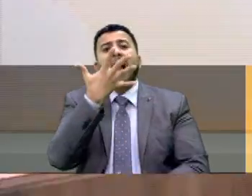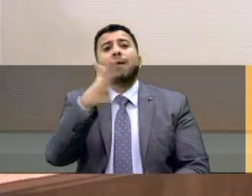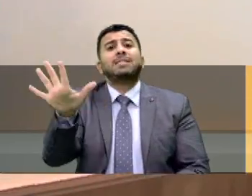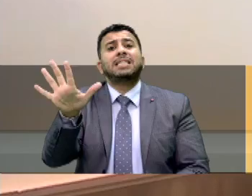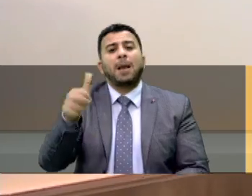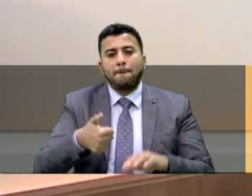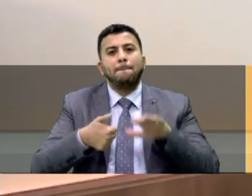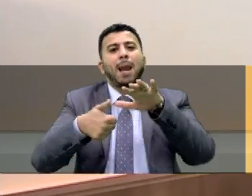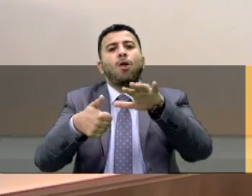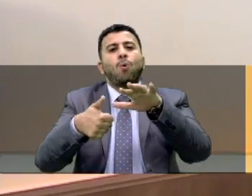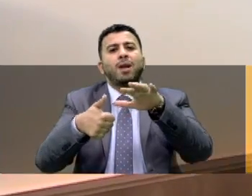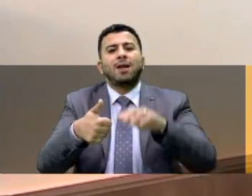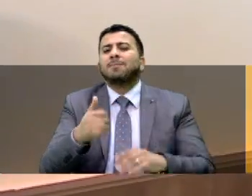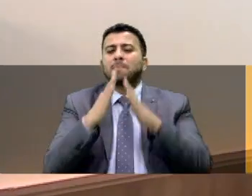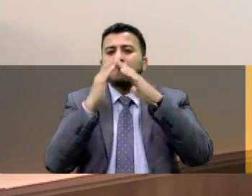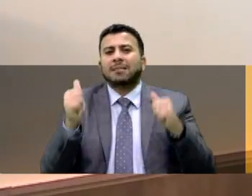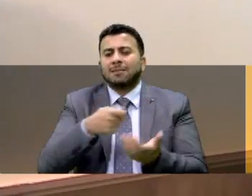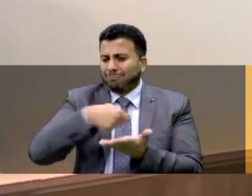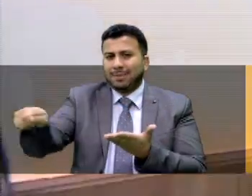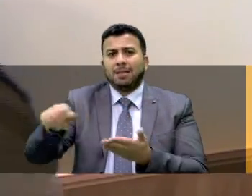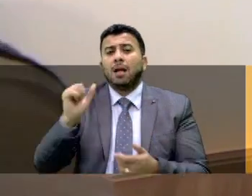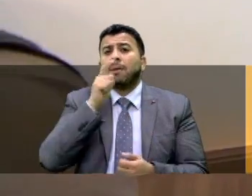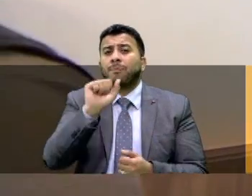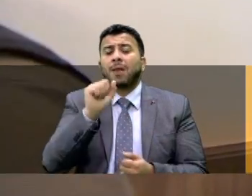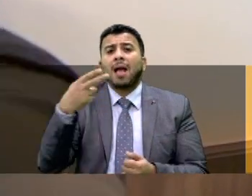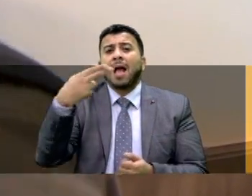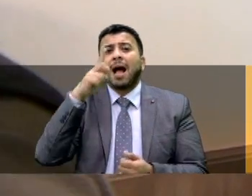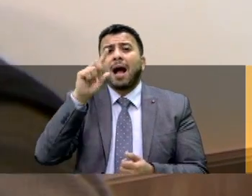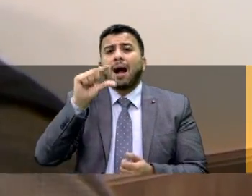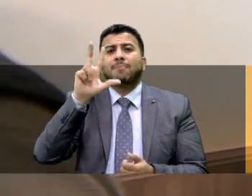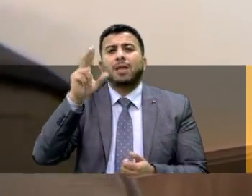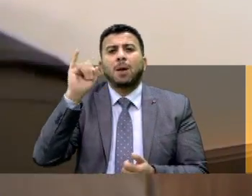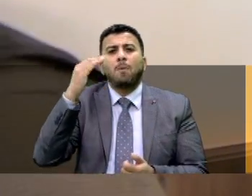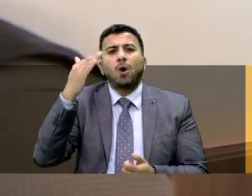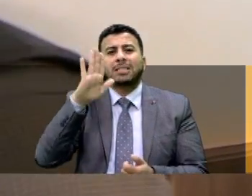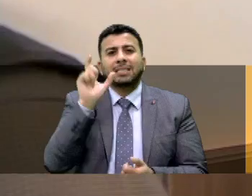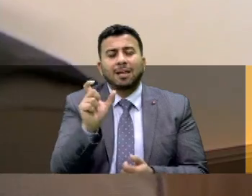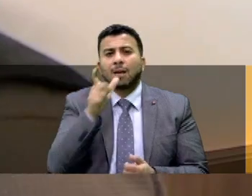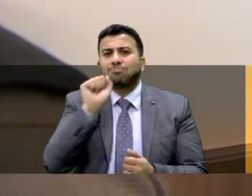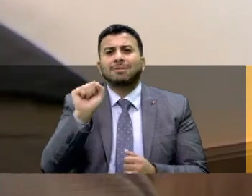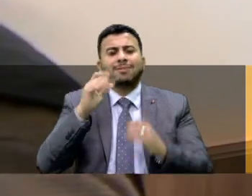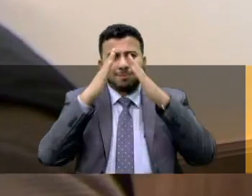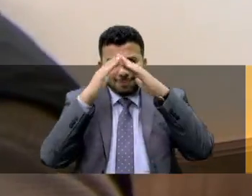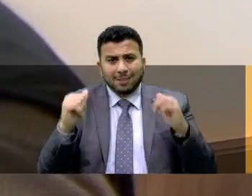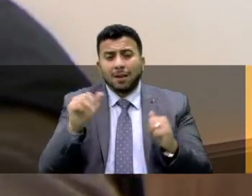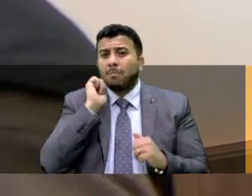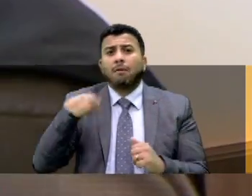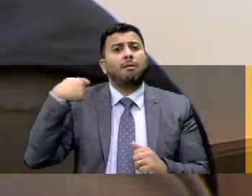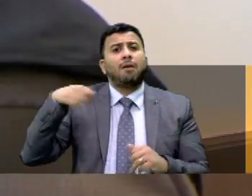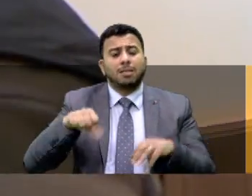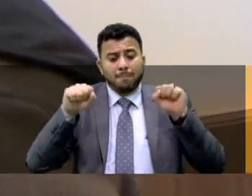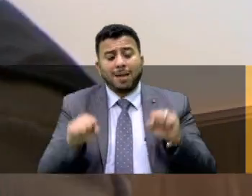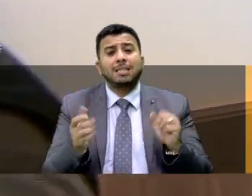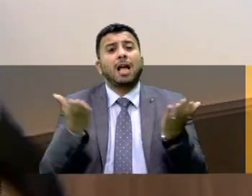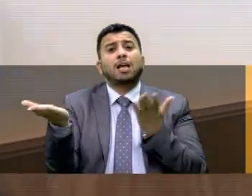50 مليون جنيه، حيث كان في مقدمة مستقبليه عبد المحسن سلامة نقيب الصحفيين المصريين ورئيس مجلس